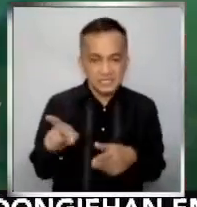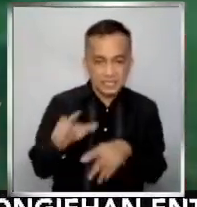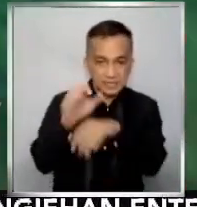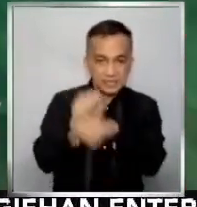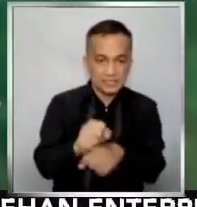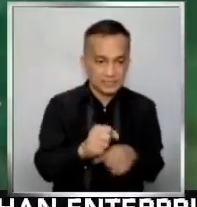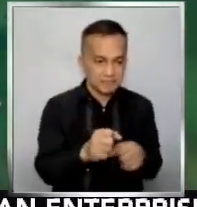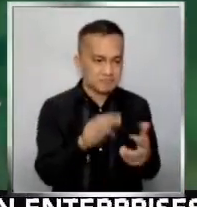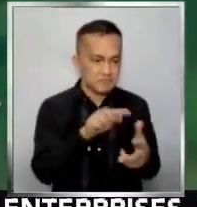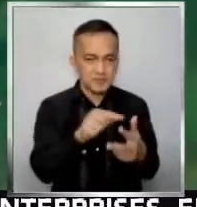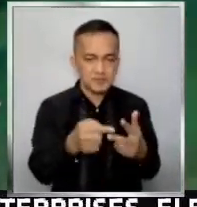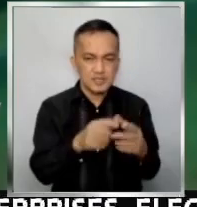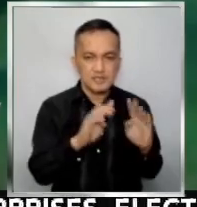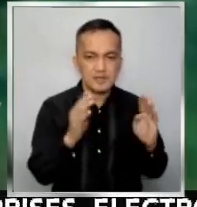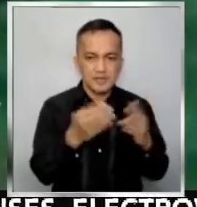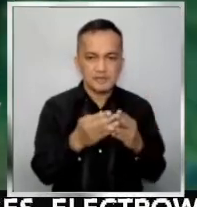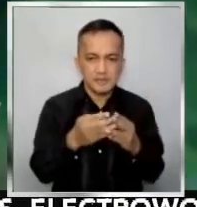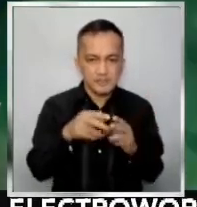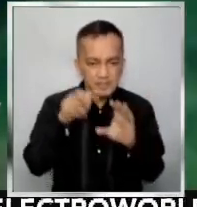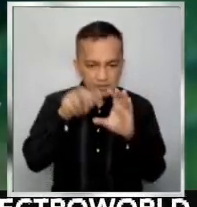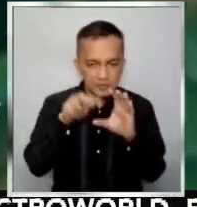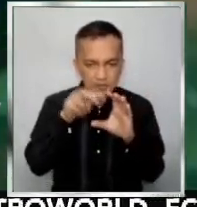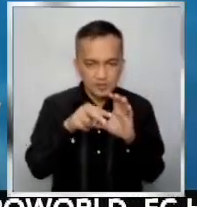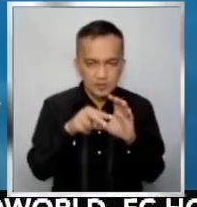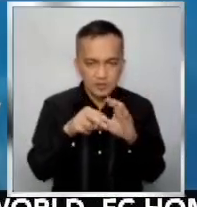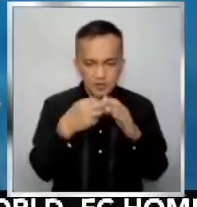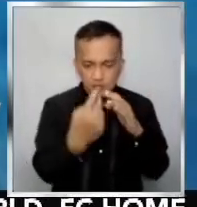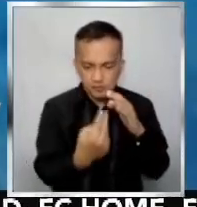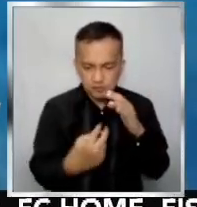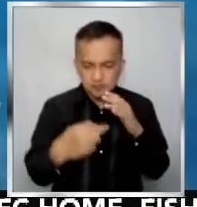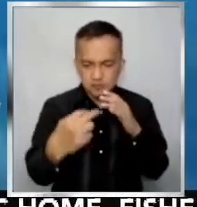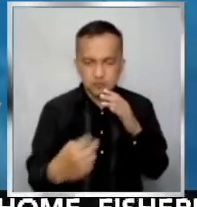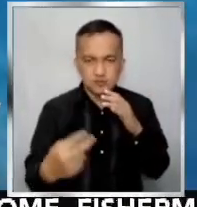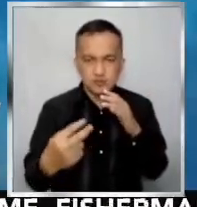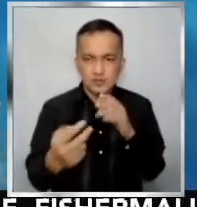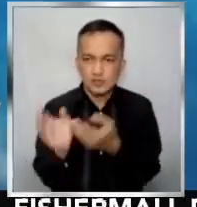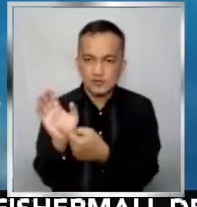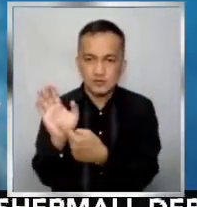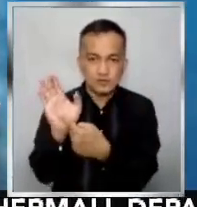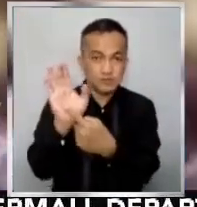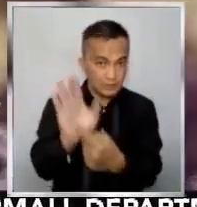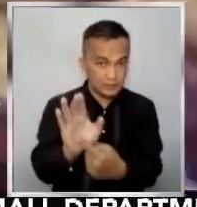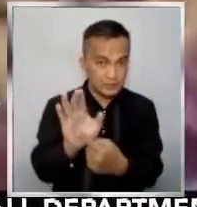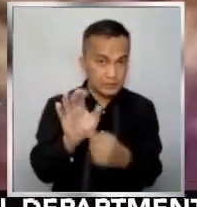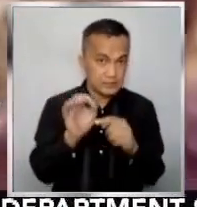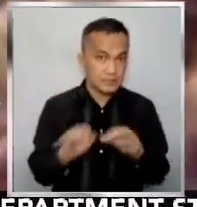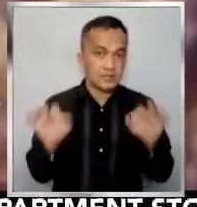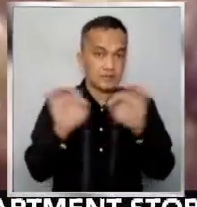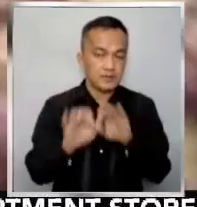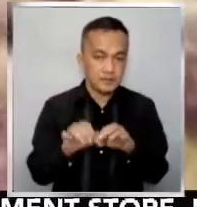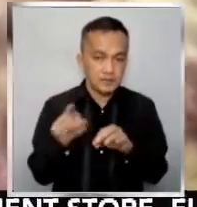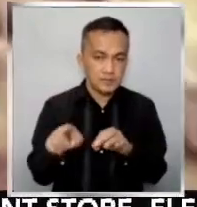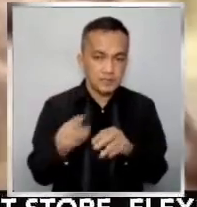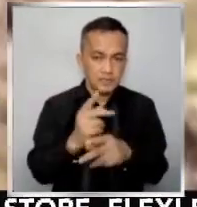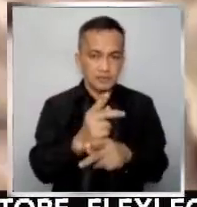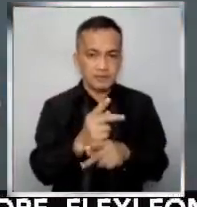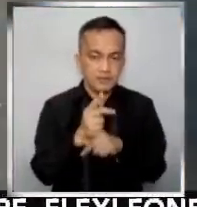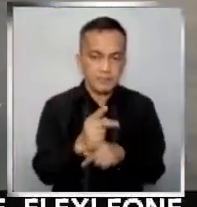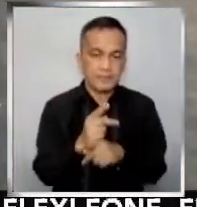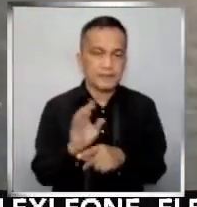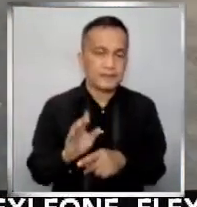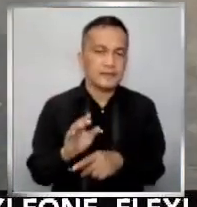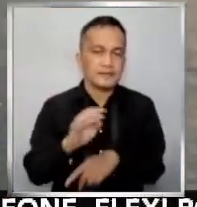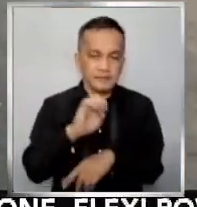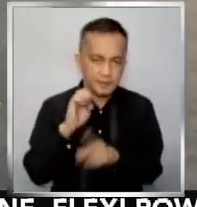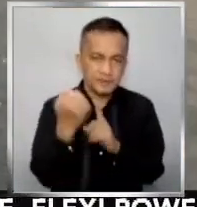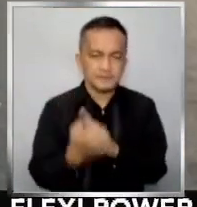na i-video ang kanilang underwater trips para ipakita sa lahat ang kahalagahan ng pagprotekta sa kalikasan.